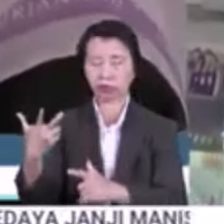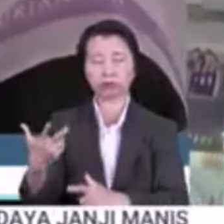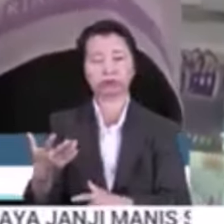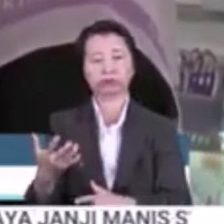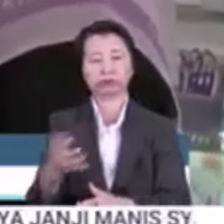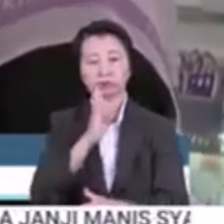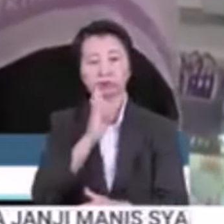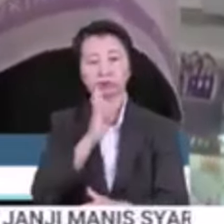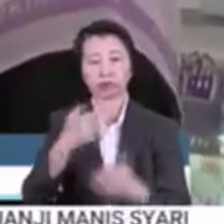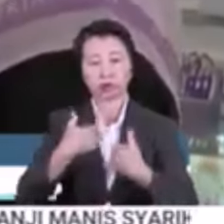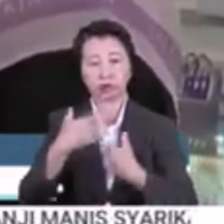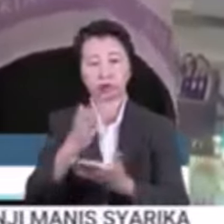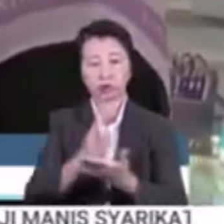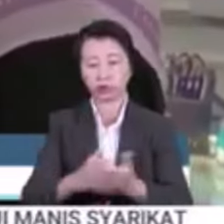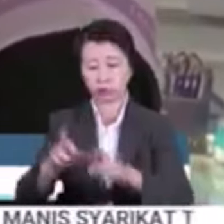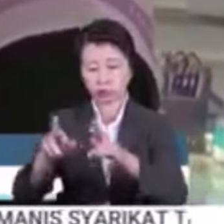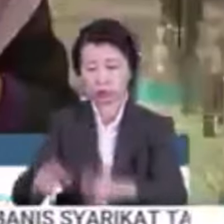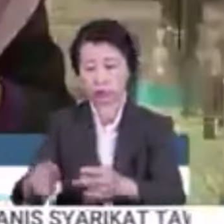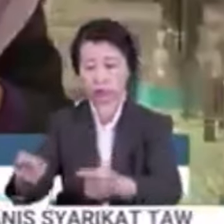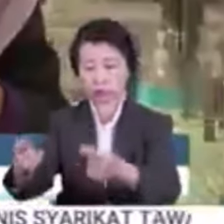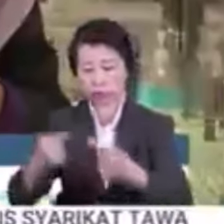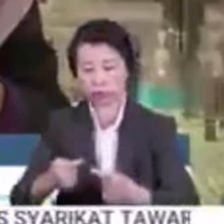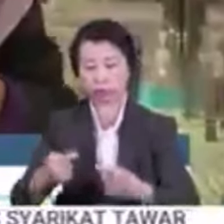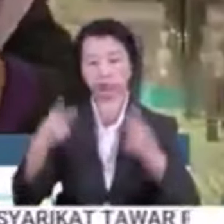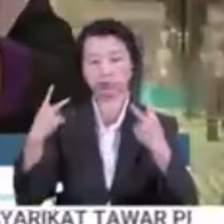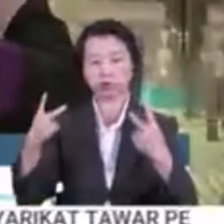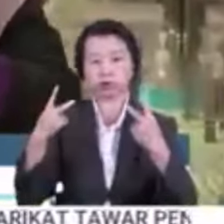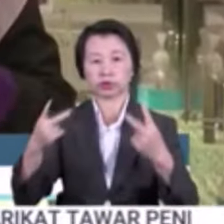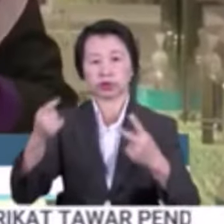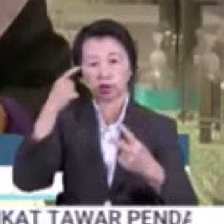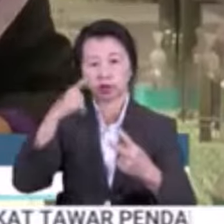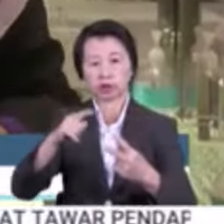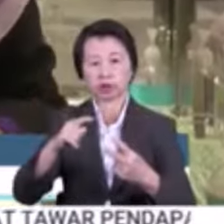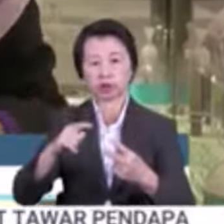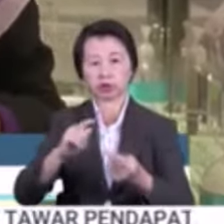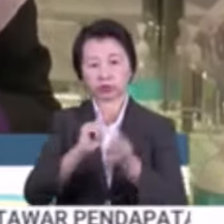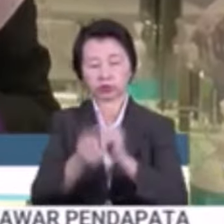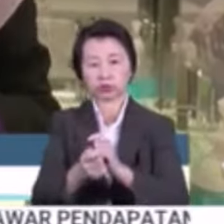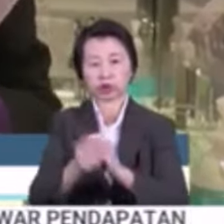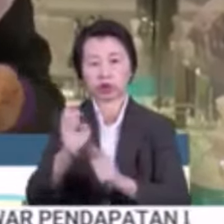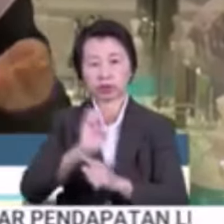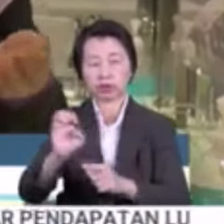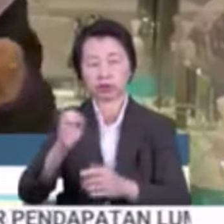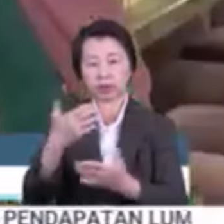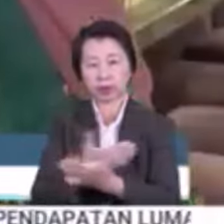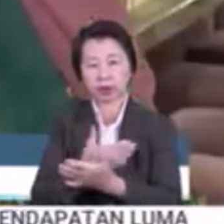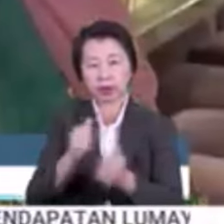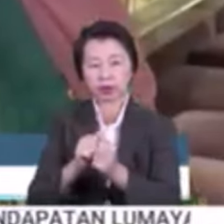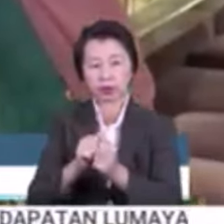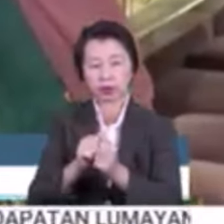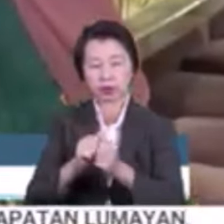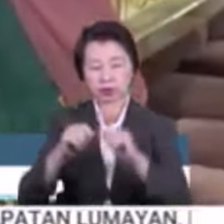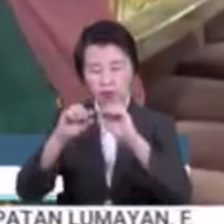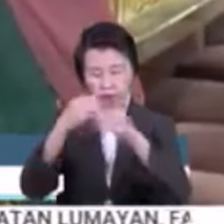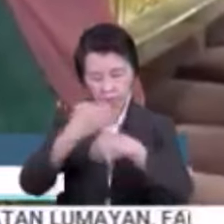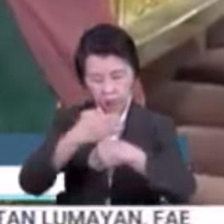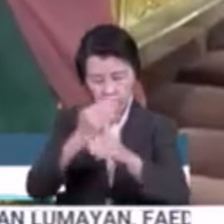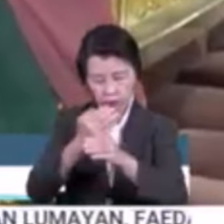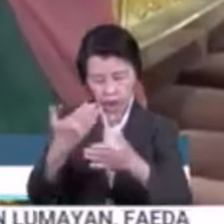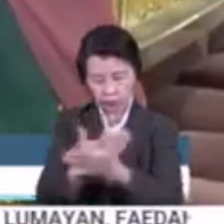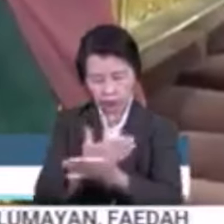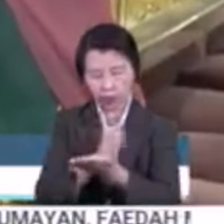ada diantara pelanggannya datang ke gedainya untuk membuka emas lama dengan bentuk baru dengan